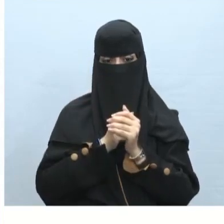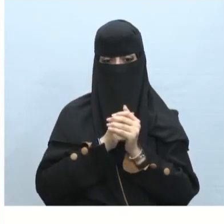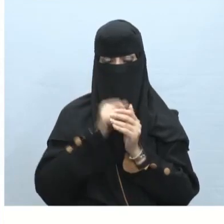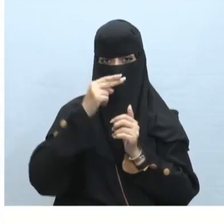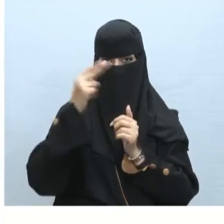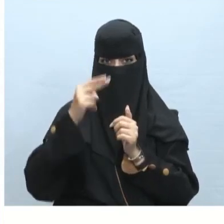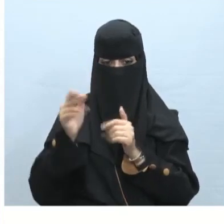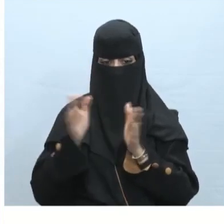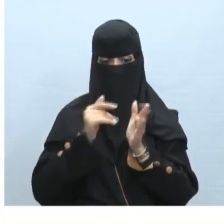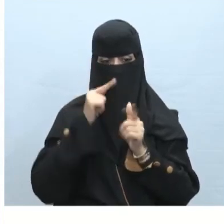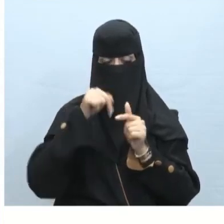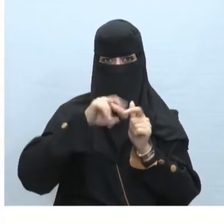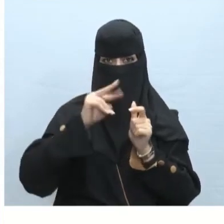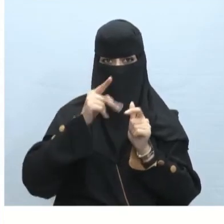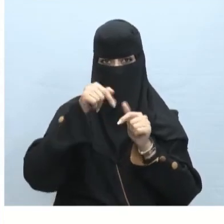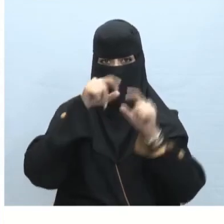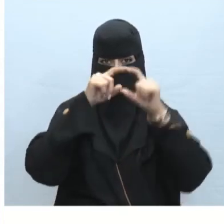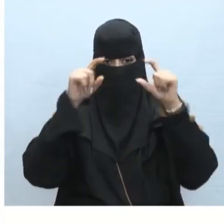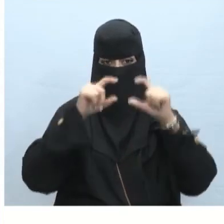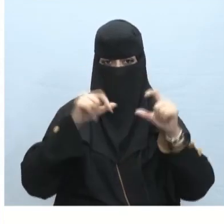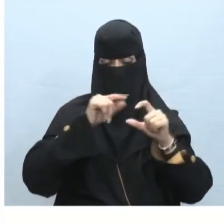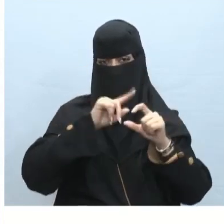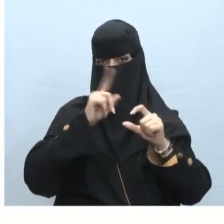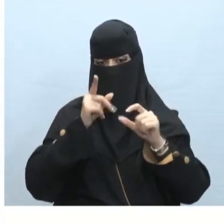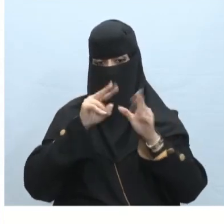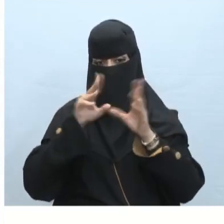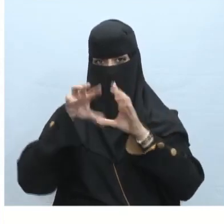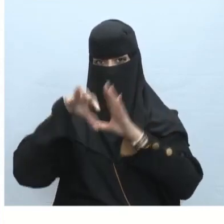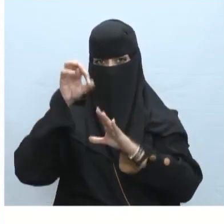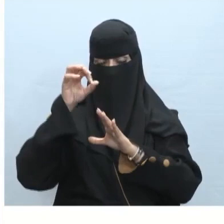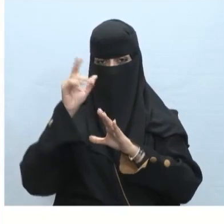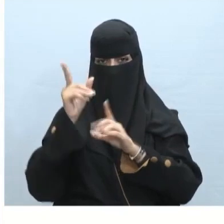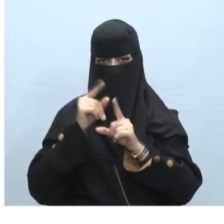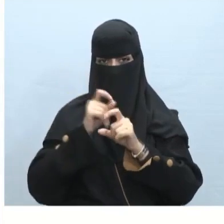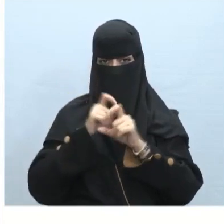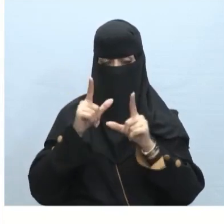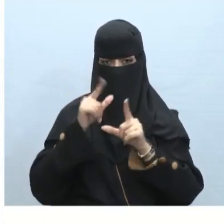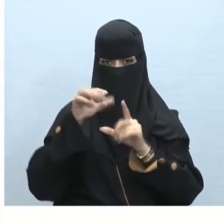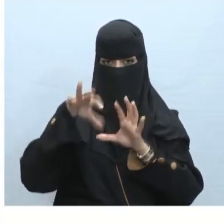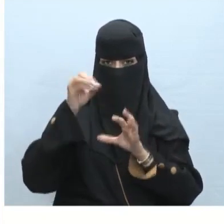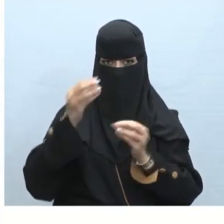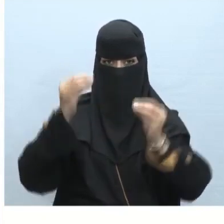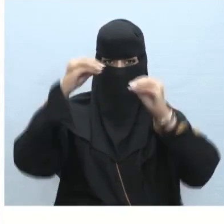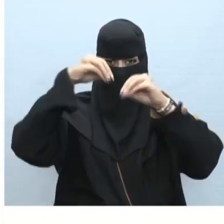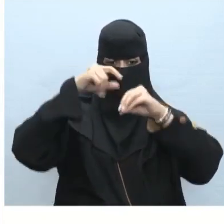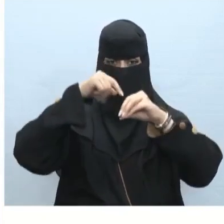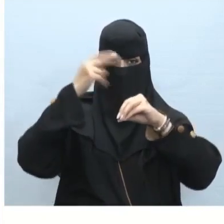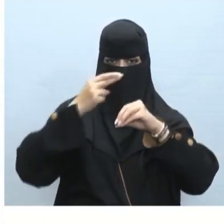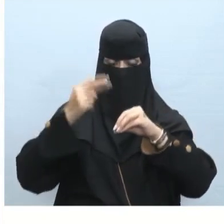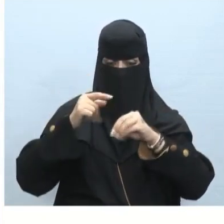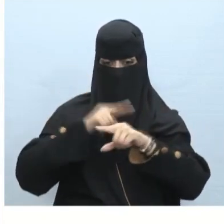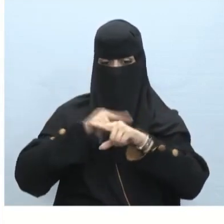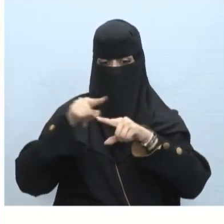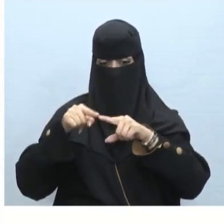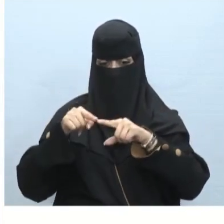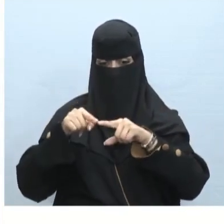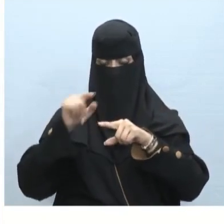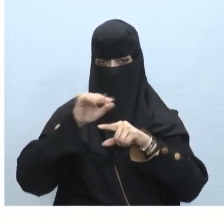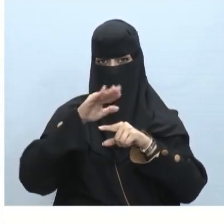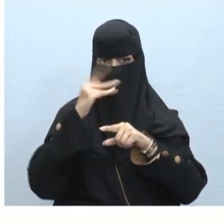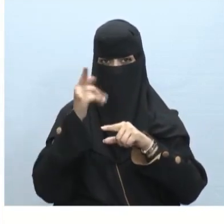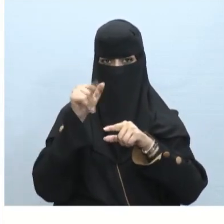للرسم مجرد الضغط على موافق ستظهر او سيظهر يتم ادراج الرسم الى